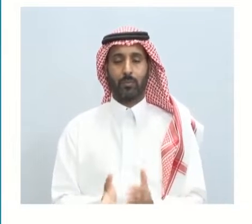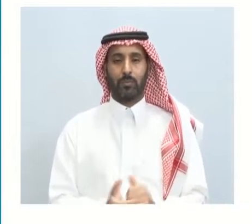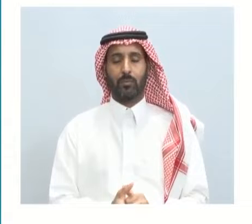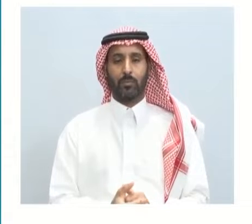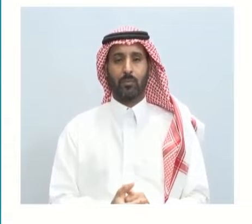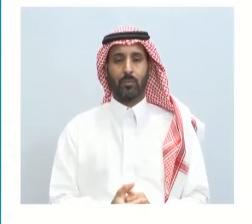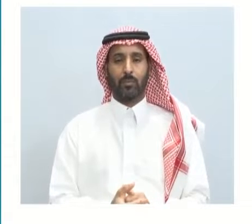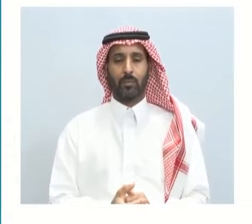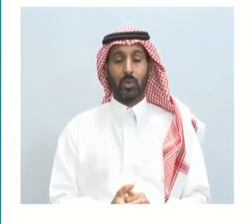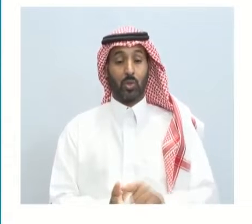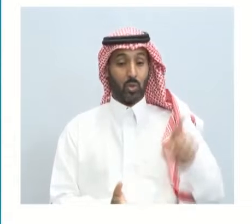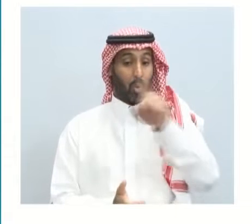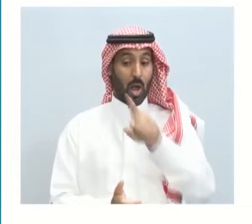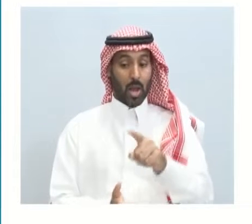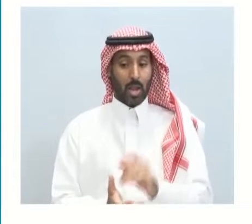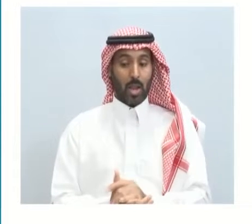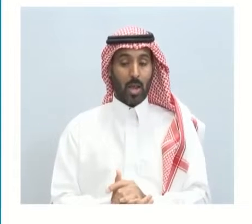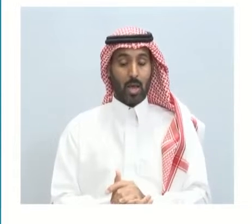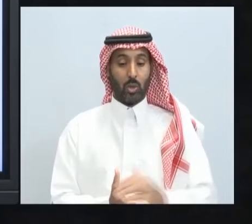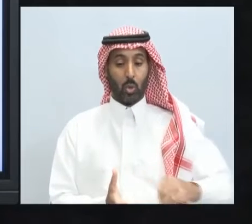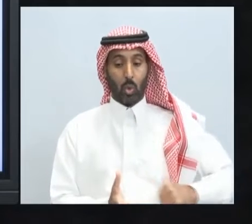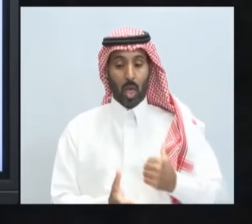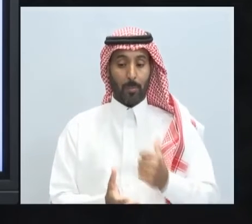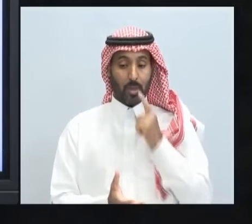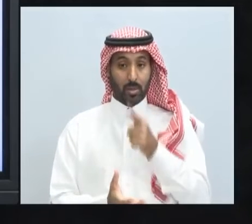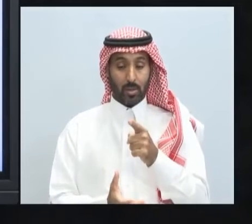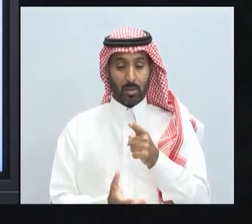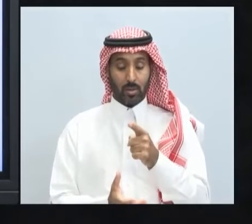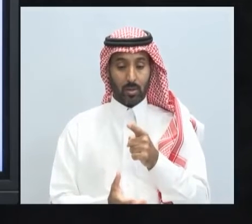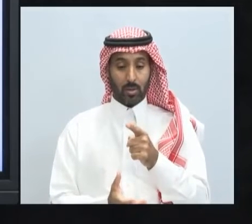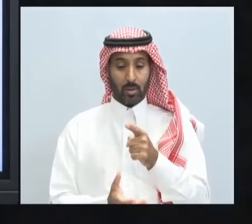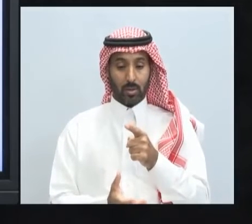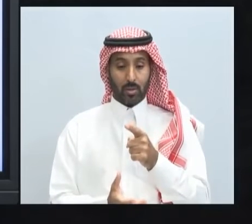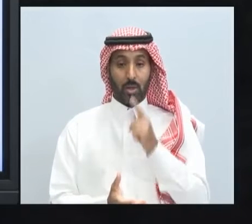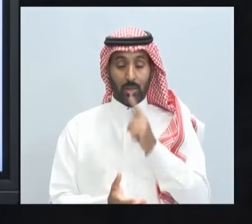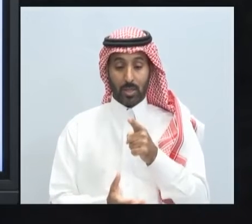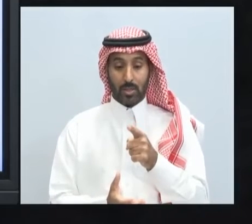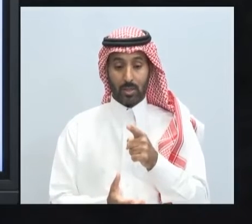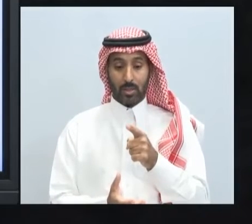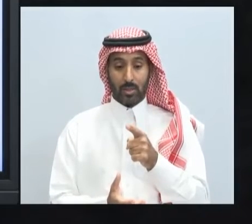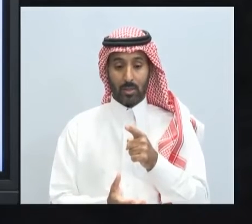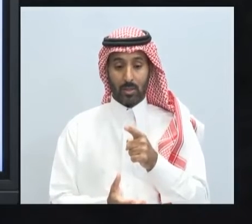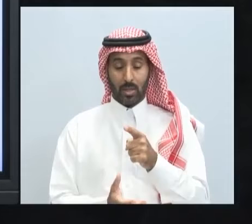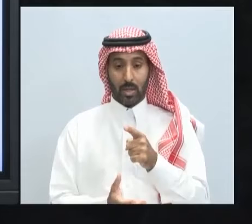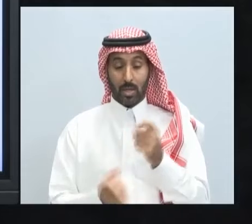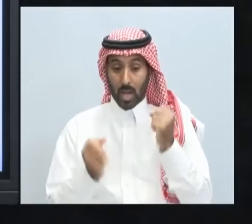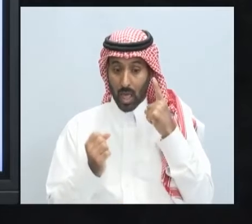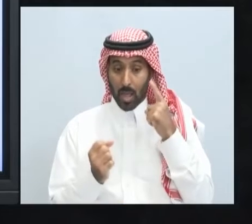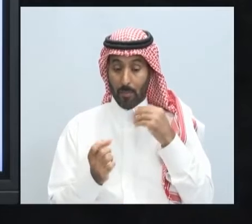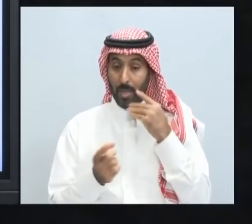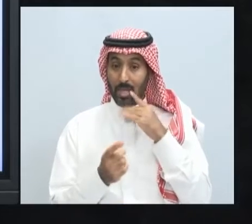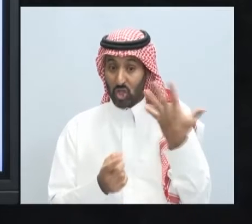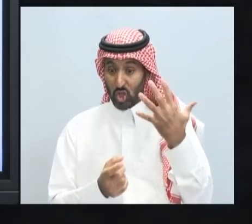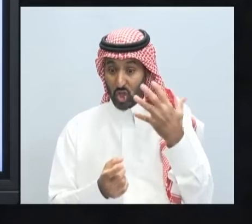اليوميه سؤال طلابي وطالبات هل تق ت تعتقدون ان العلم